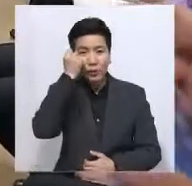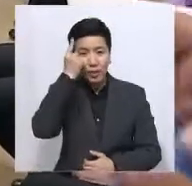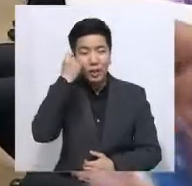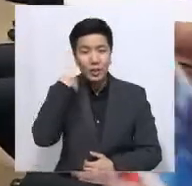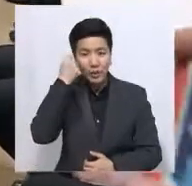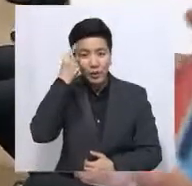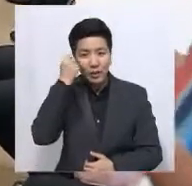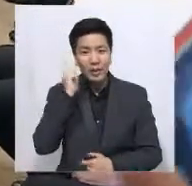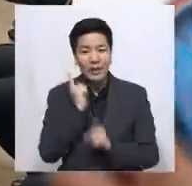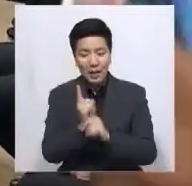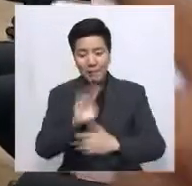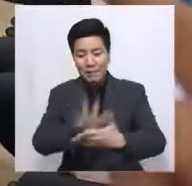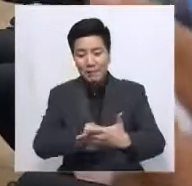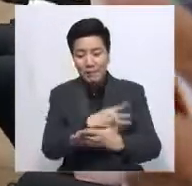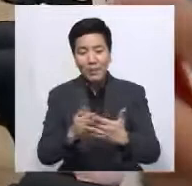ใจว่าต้องตามรถแมปครับ